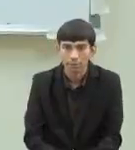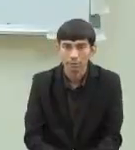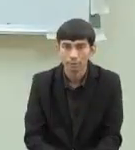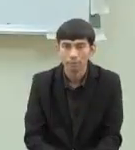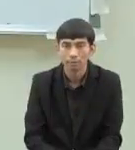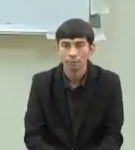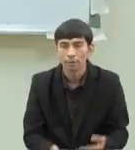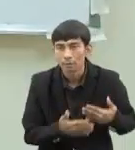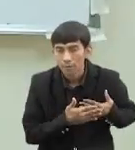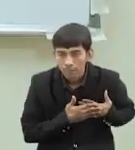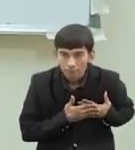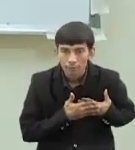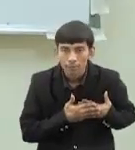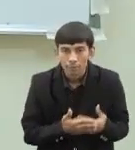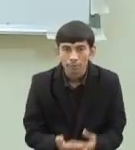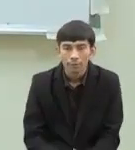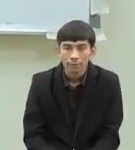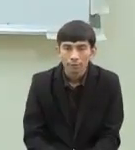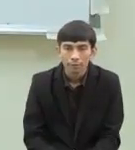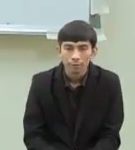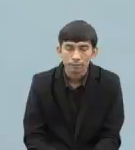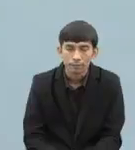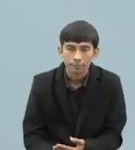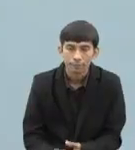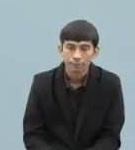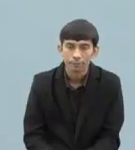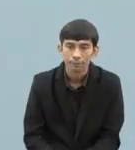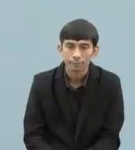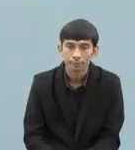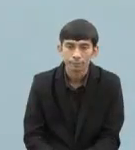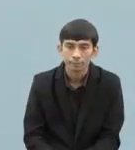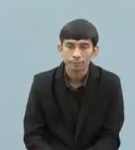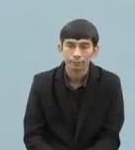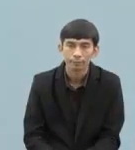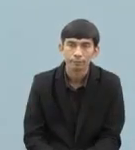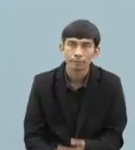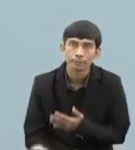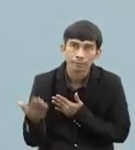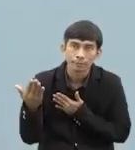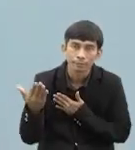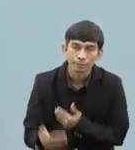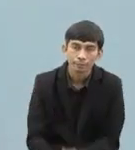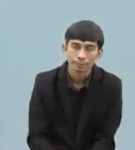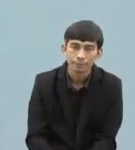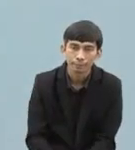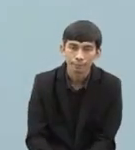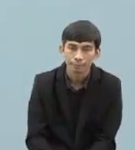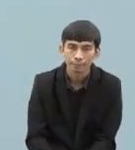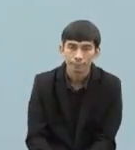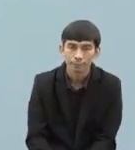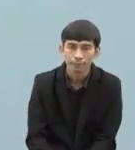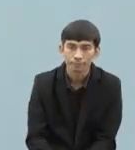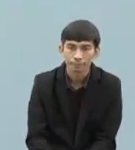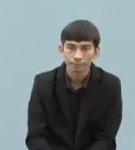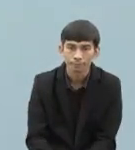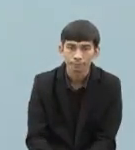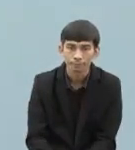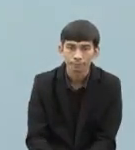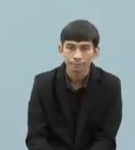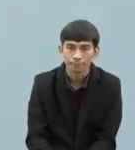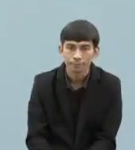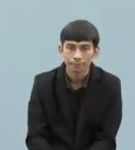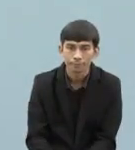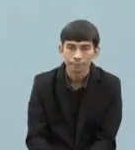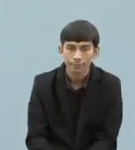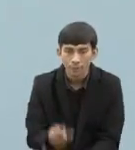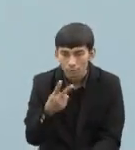chôn đừng bịa ấy con. Chà sẵn nọ. Chôn đừng bịa ấy con. Con ái cưu chắc á. Pra khăn mặt đáy cưu nè con á.